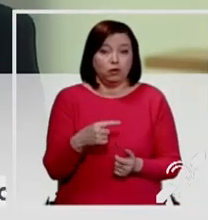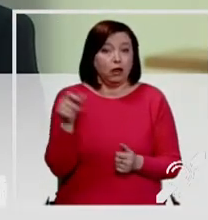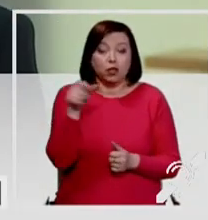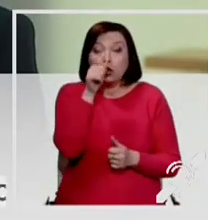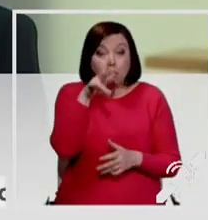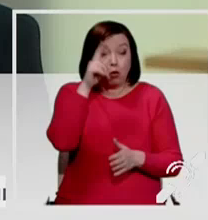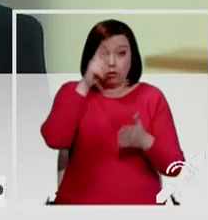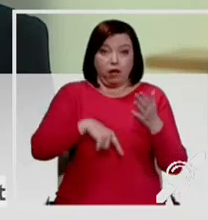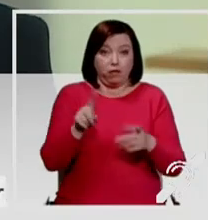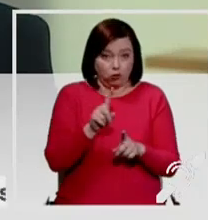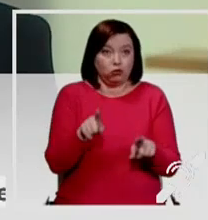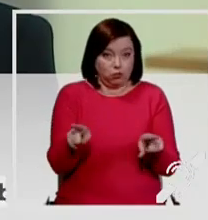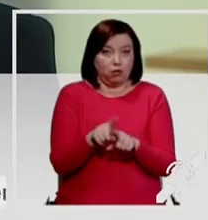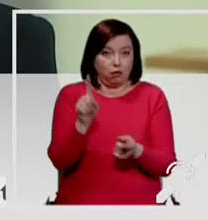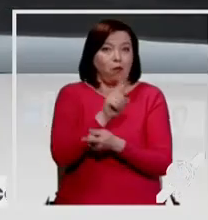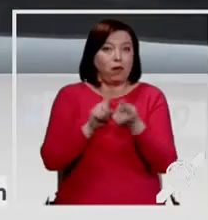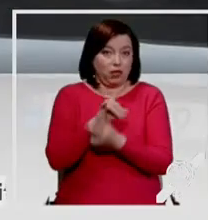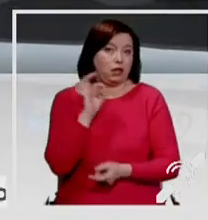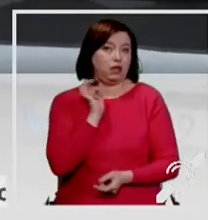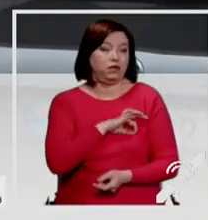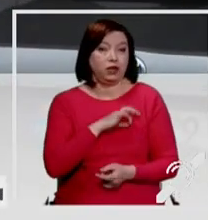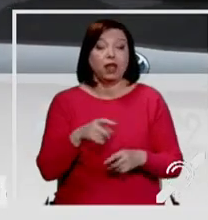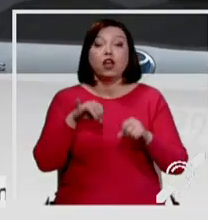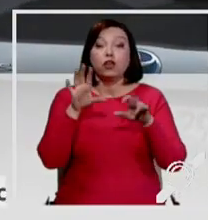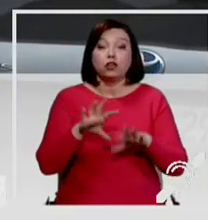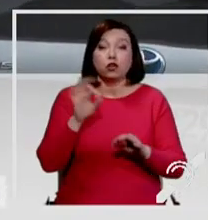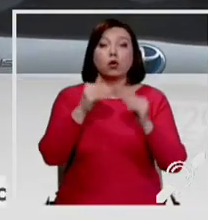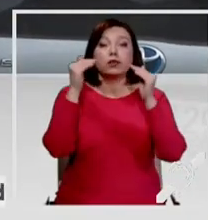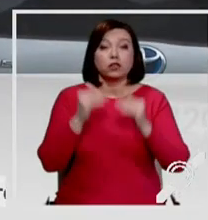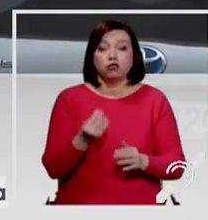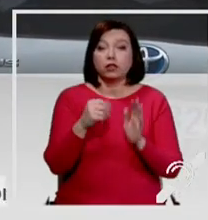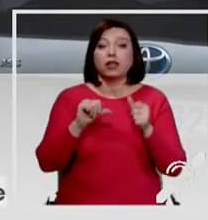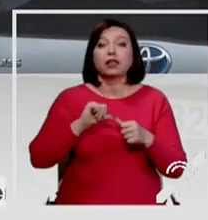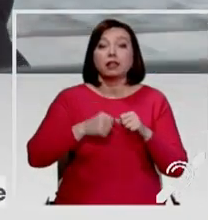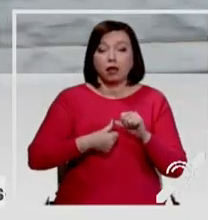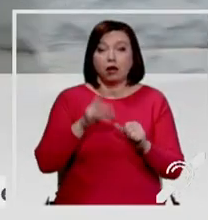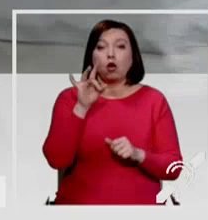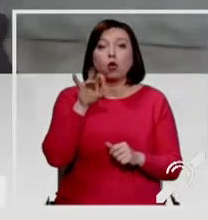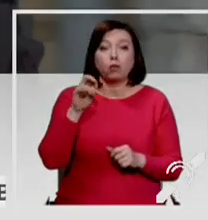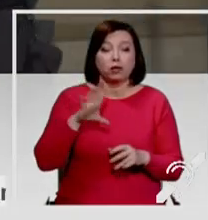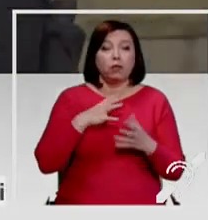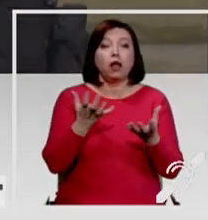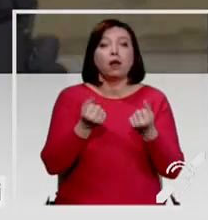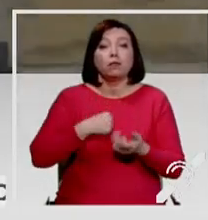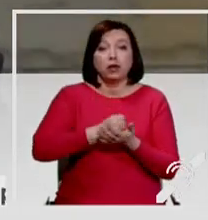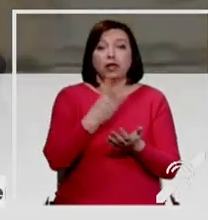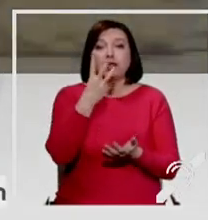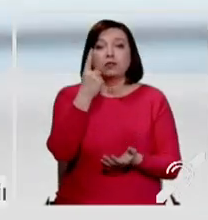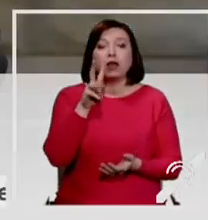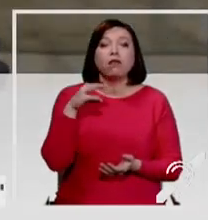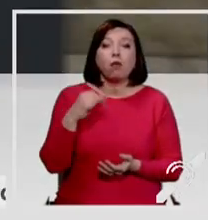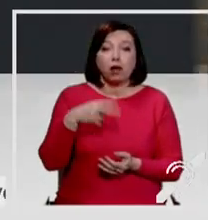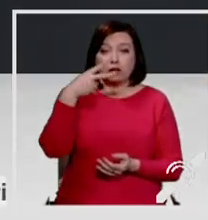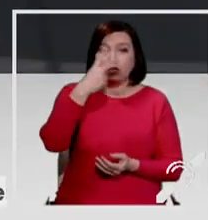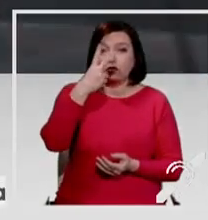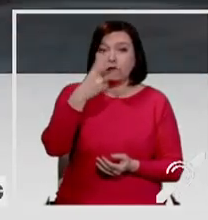creadă că a fost această schimbare făcută. Decizia privind scăderea tarifelor de roaming a fost luată pe 31 mai